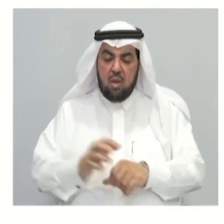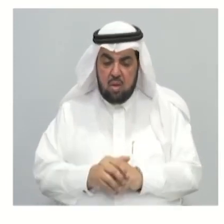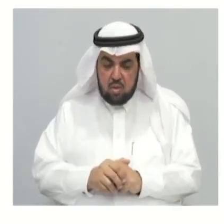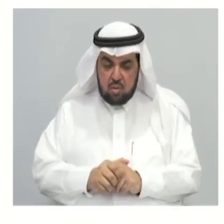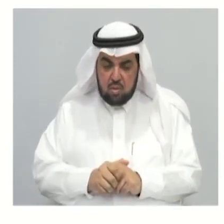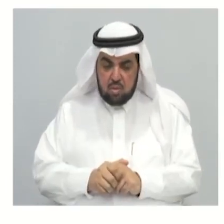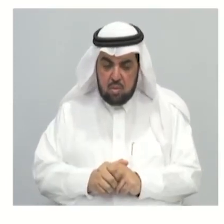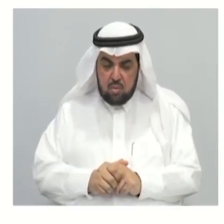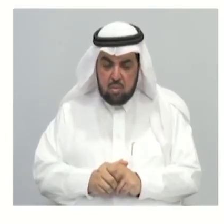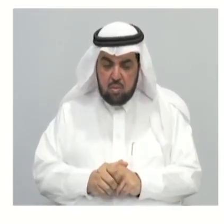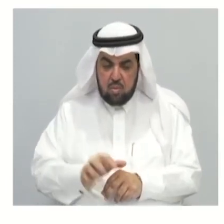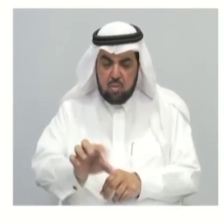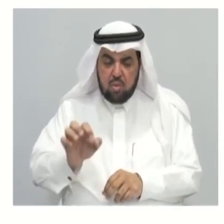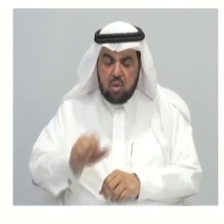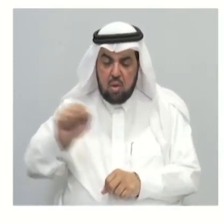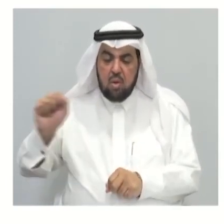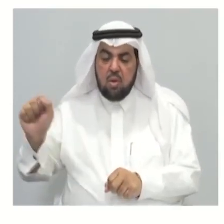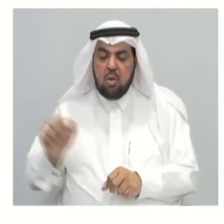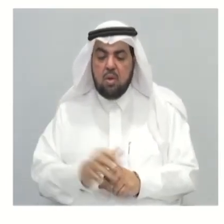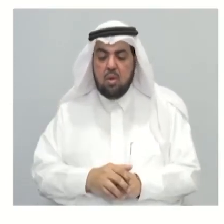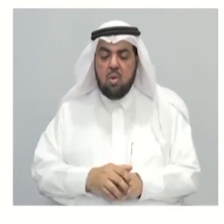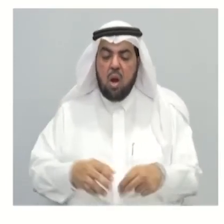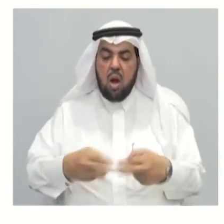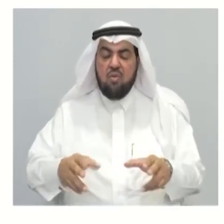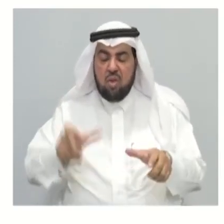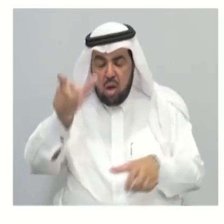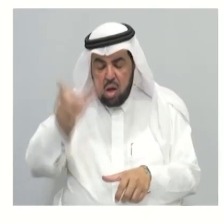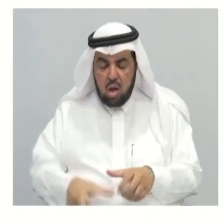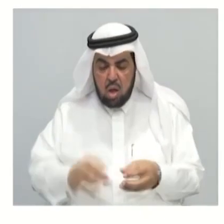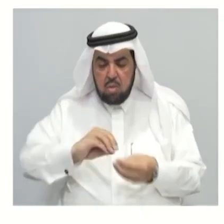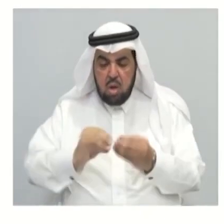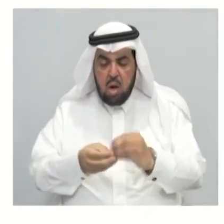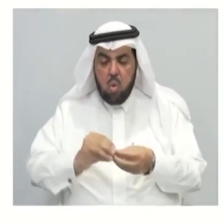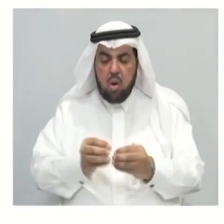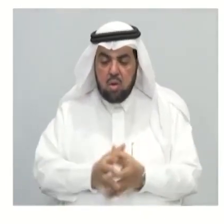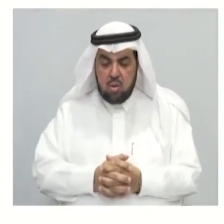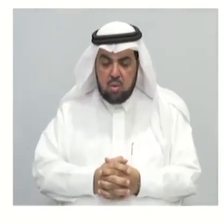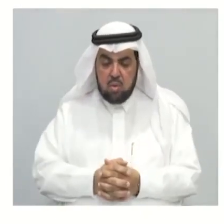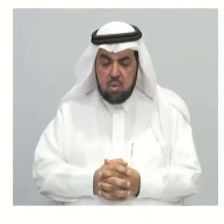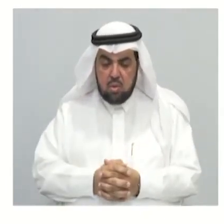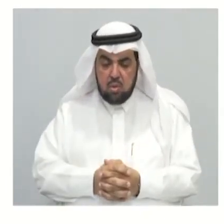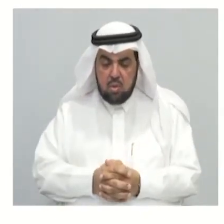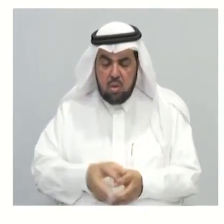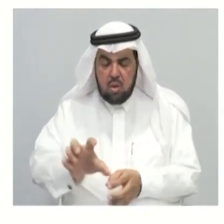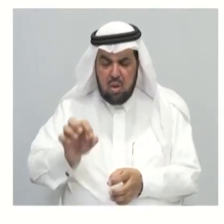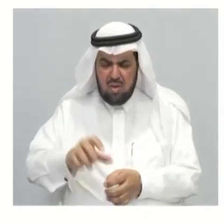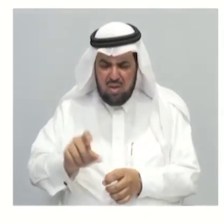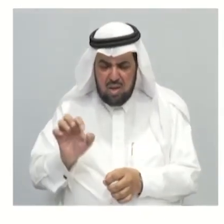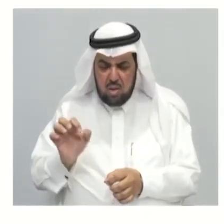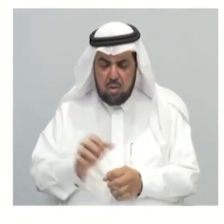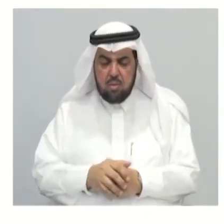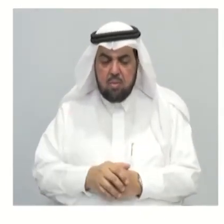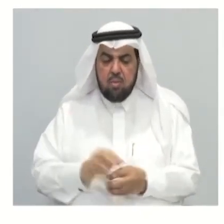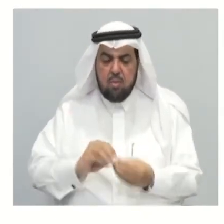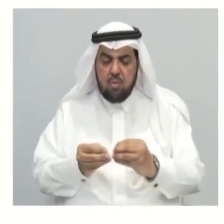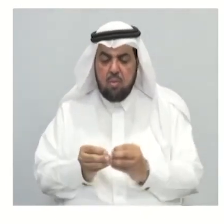نوافذ ناخذ خصائص ونفتح قائمه كرز الالوان ونختار